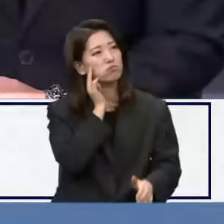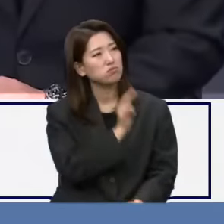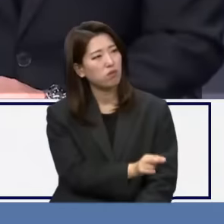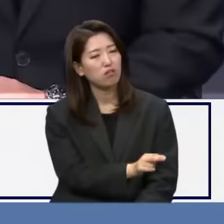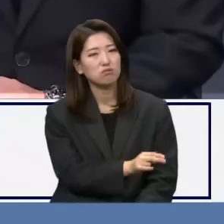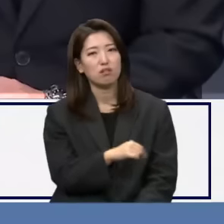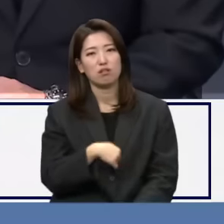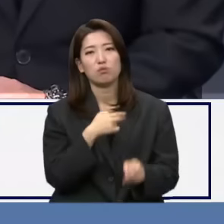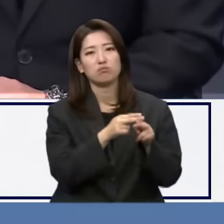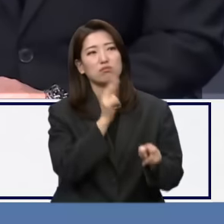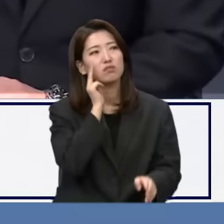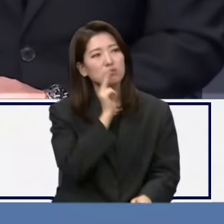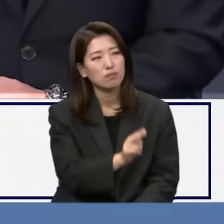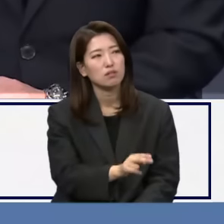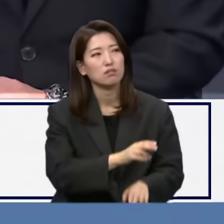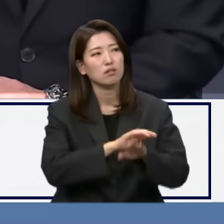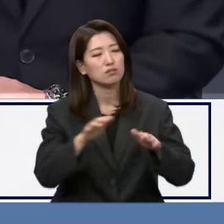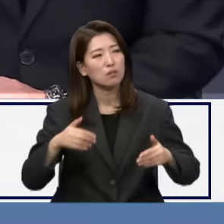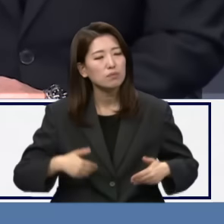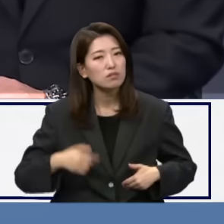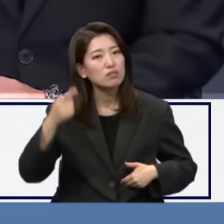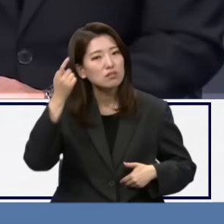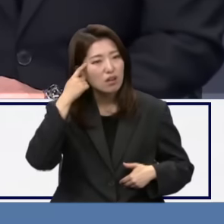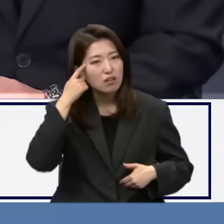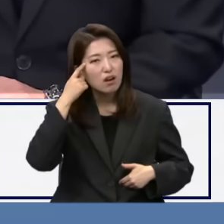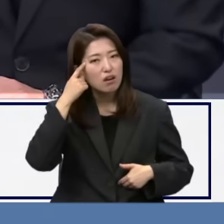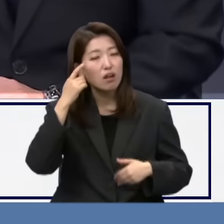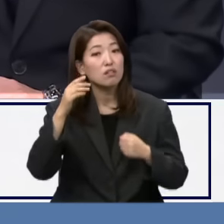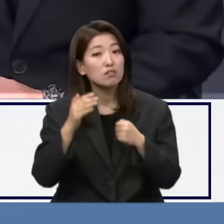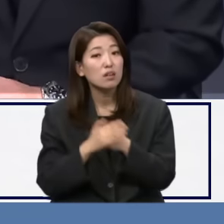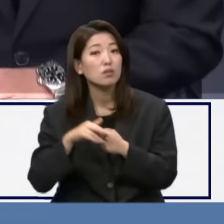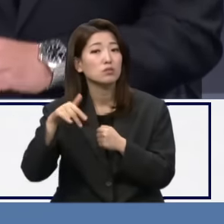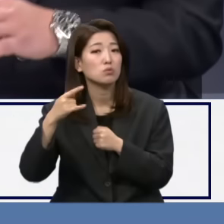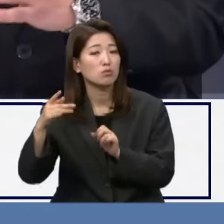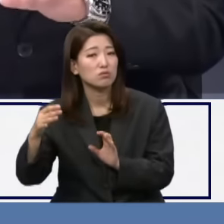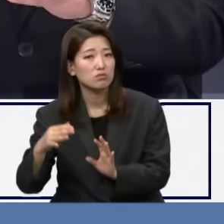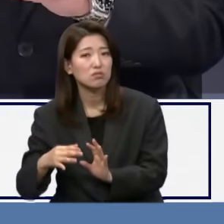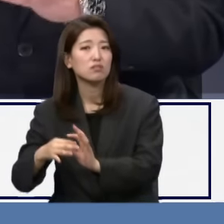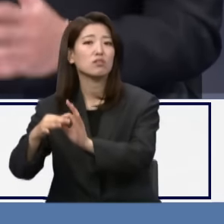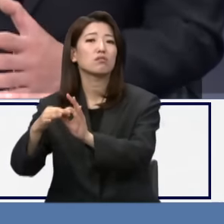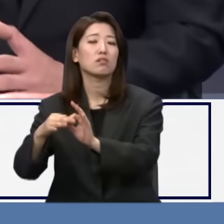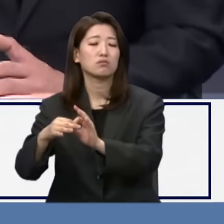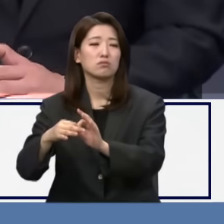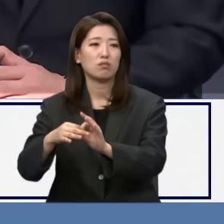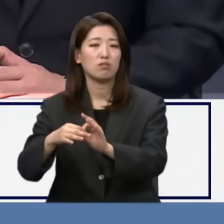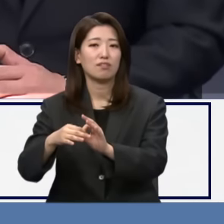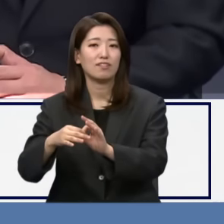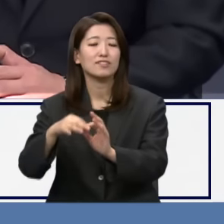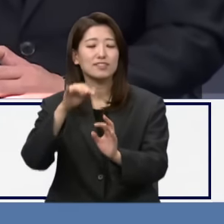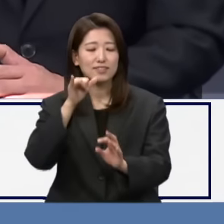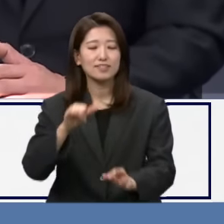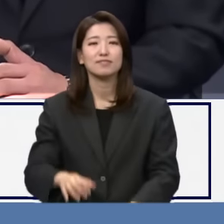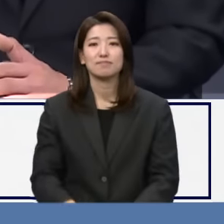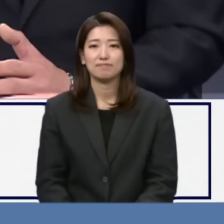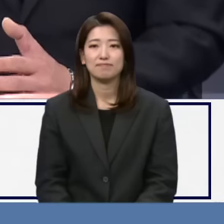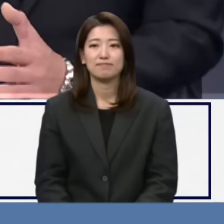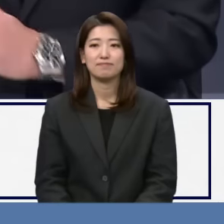독재를 해서는 안 되는 거 아니야 검찰 개혁하고 언론 개혁해야 되는 거 아니야 이런 마음들이 저희 조국